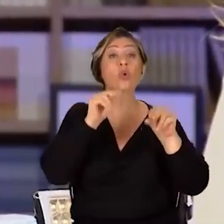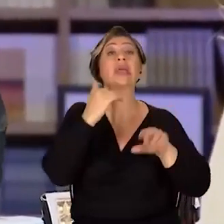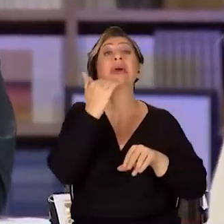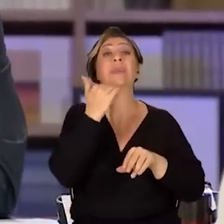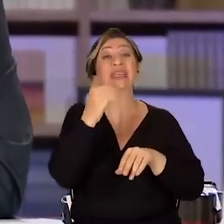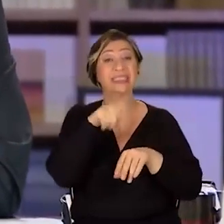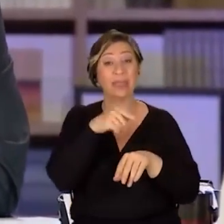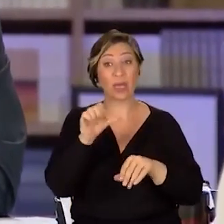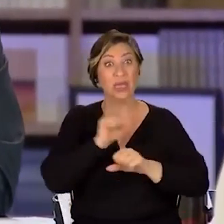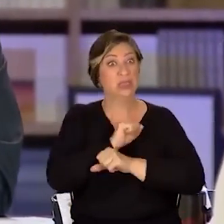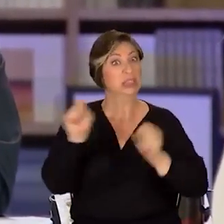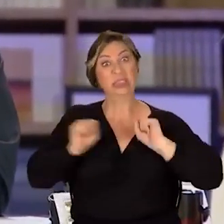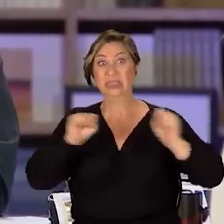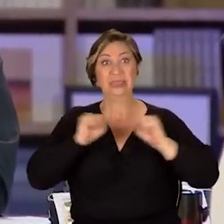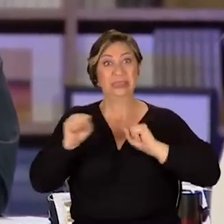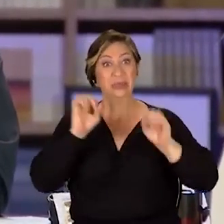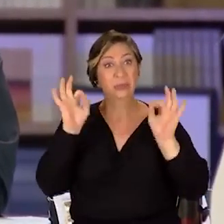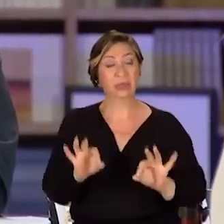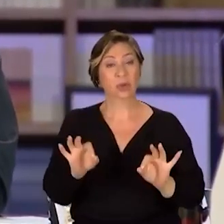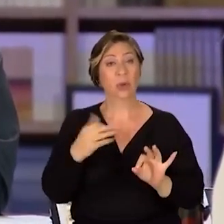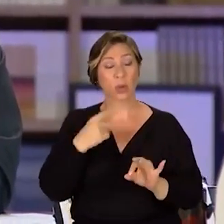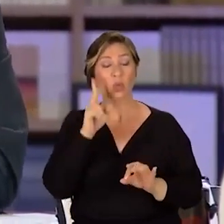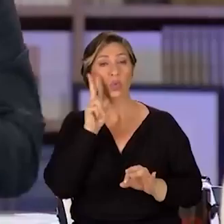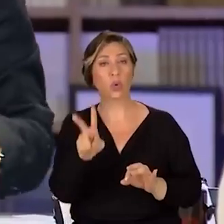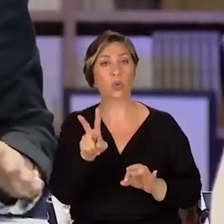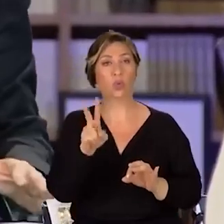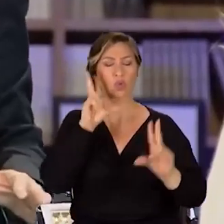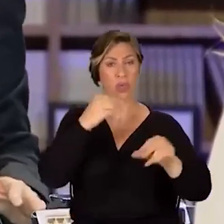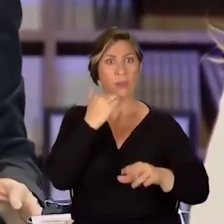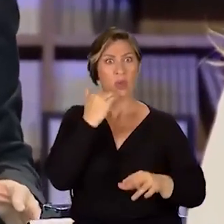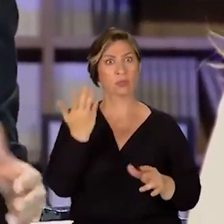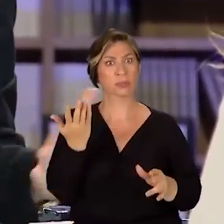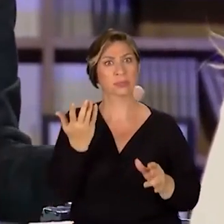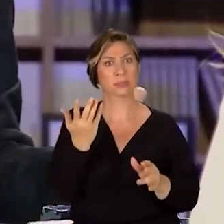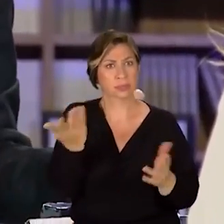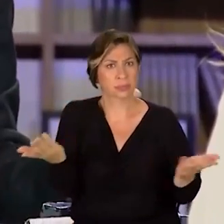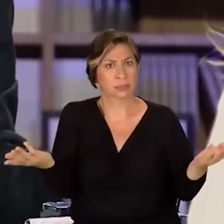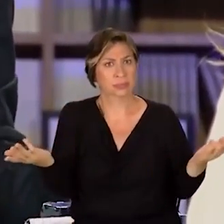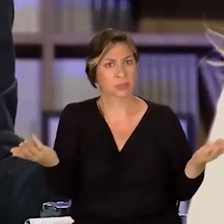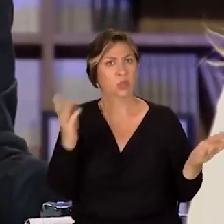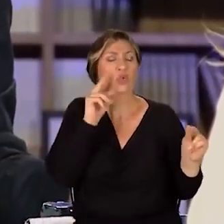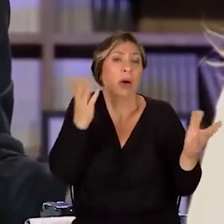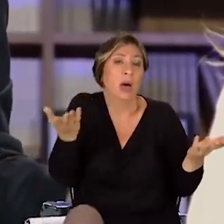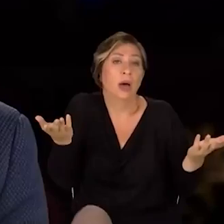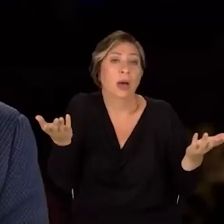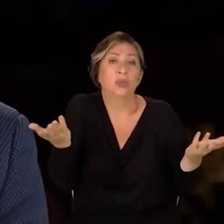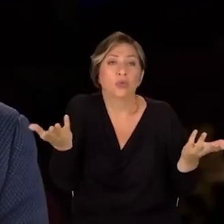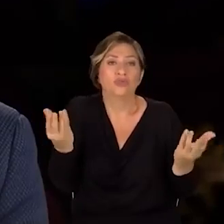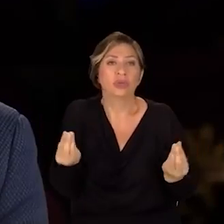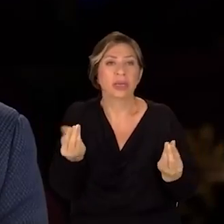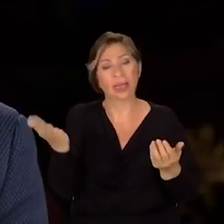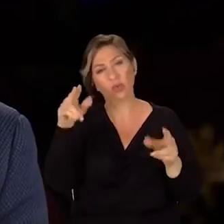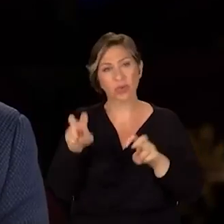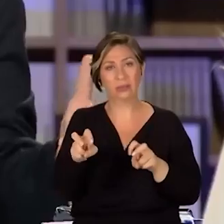uyuyamadıkları zaman kıyameti koparıyorlar. Ben onu görüyorum. Uyuyamıyorum. Evet, uyuma. Ne olacak? Gel